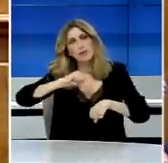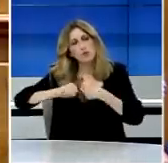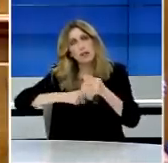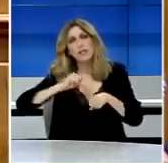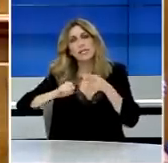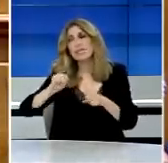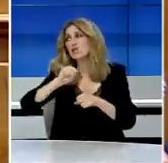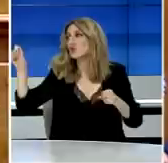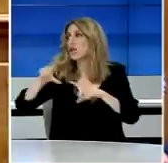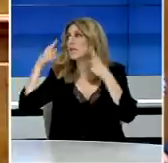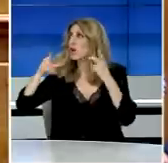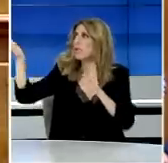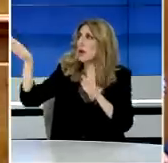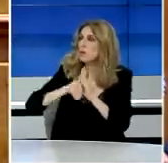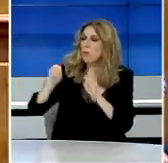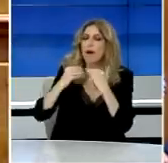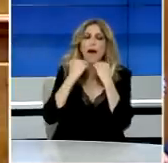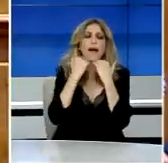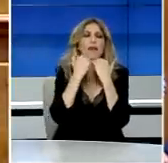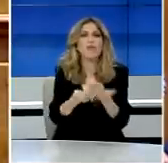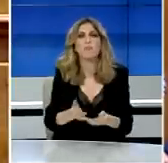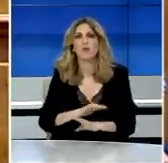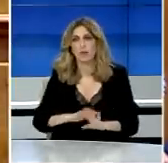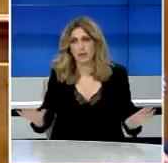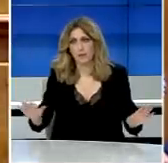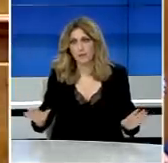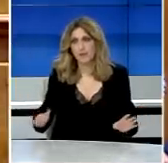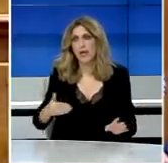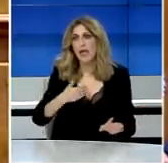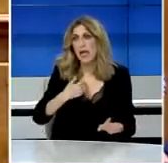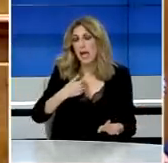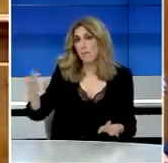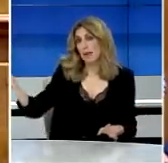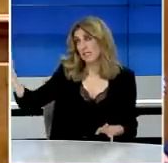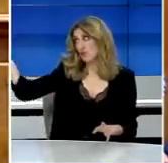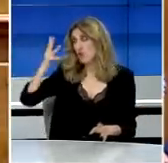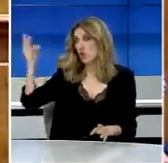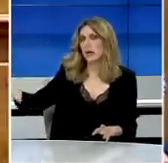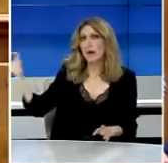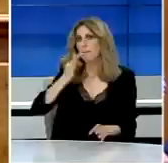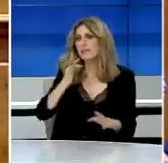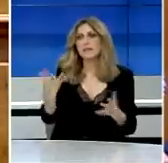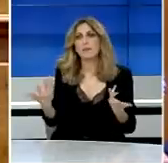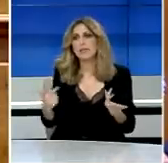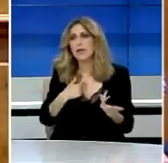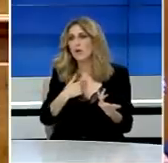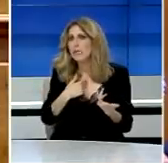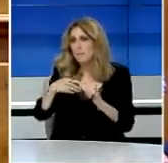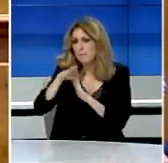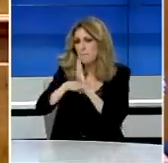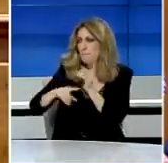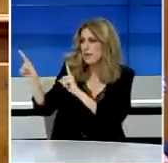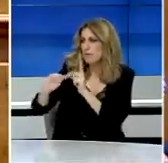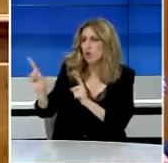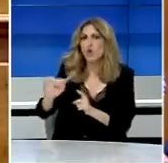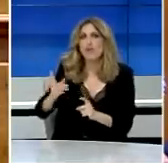σας ανήκει ιδεολογικά. Να θυμηθώ αυτό που μας έλεγαν κάποτε εμάς οι Τροϊκανοί, ότι δεν έχετε την ιδιοκτησία του προγράμματος. Και λέγαμε ναι, δεν